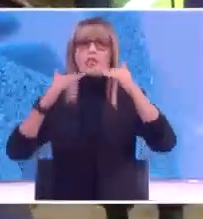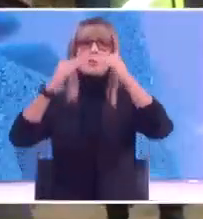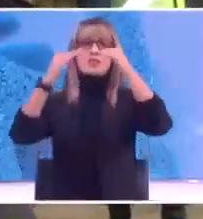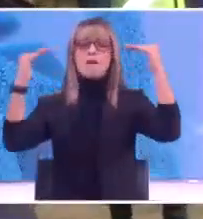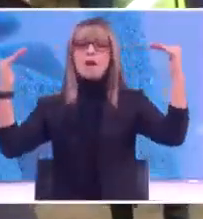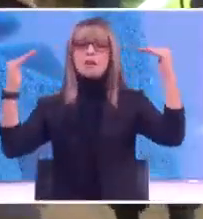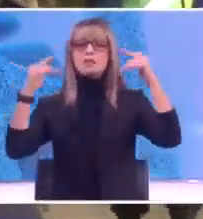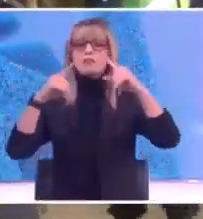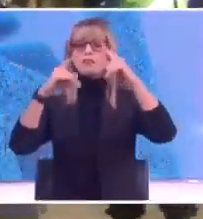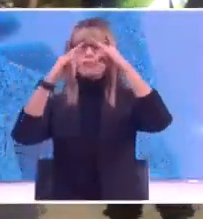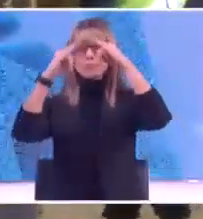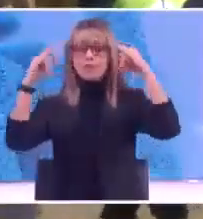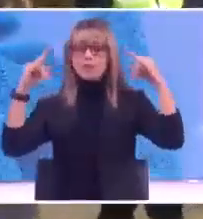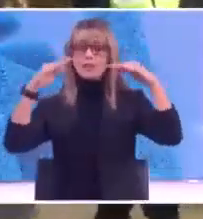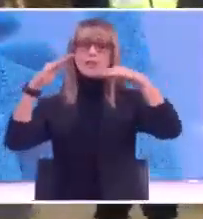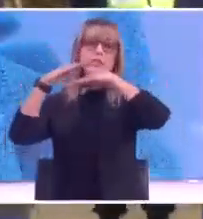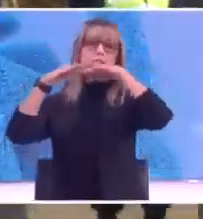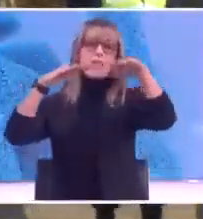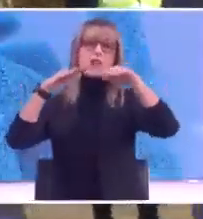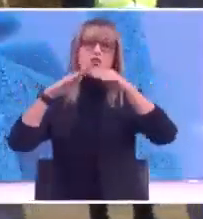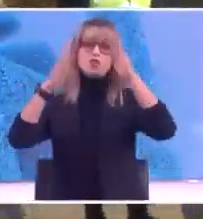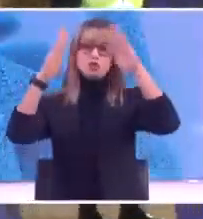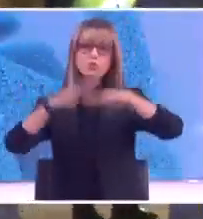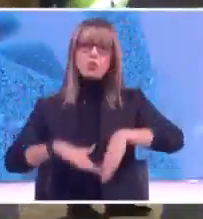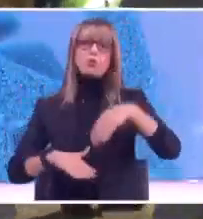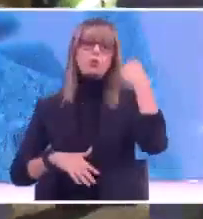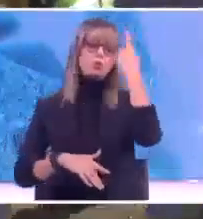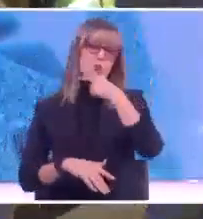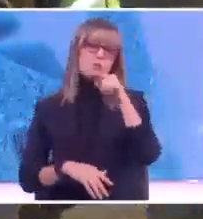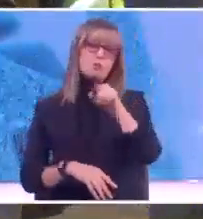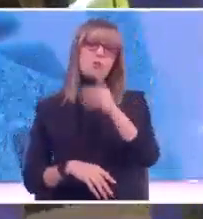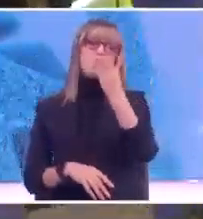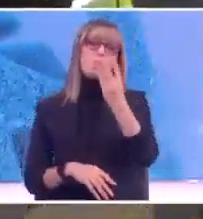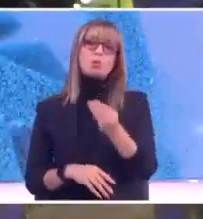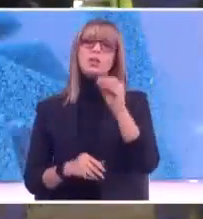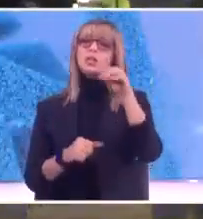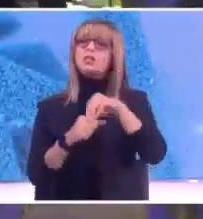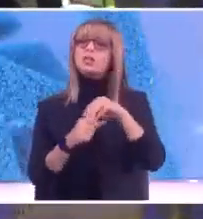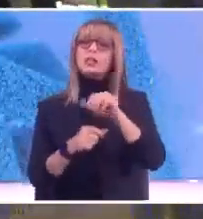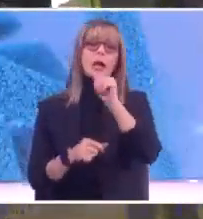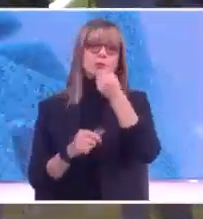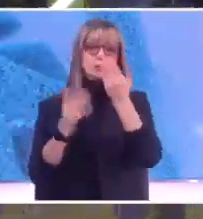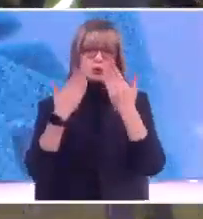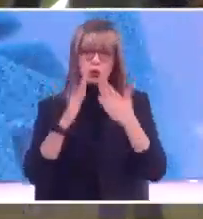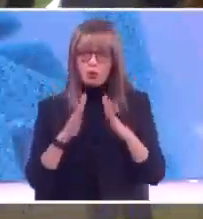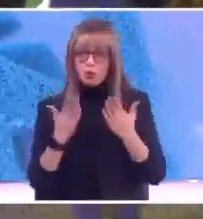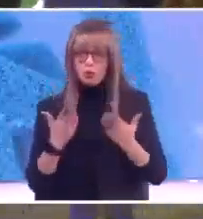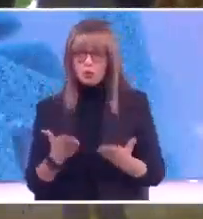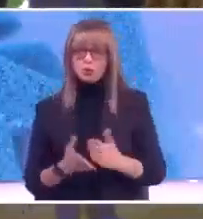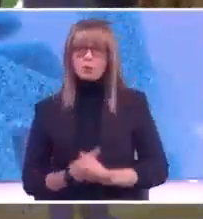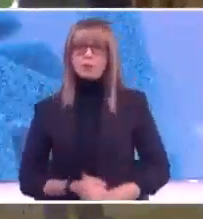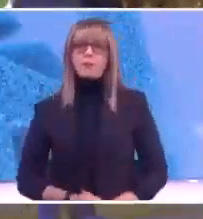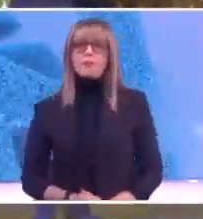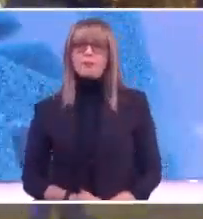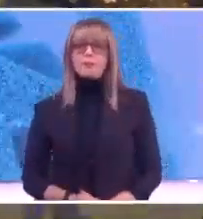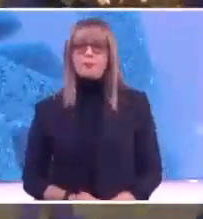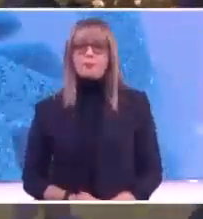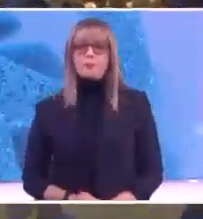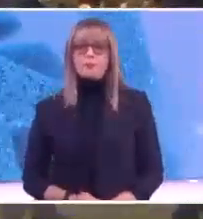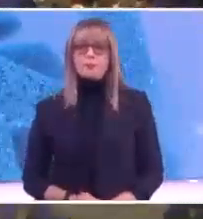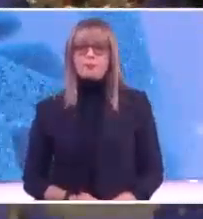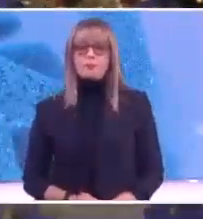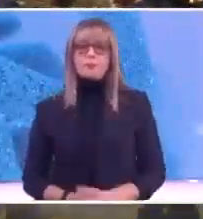sonucu olay yaşandı ve içeride de kimse yok. Şu anda içeride sadece